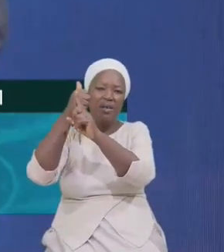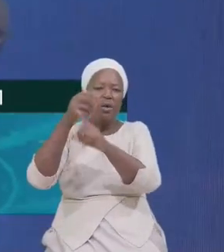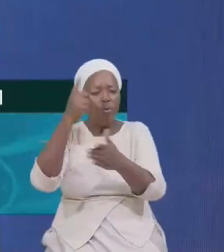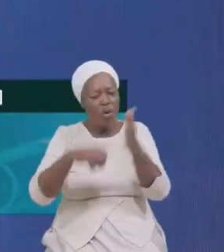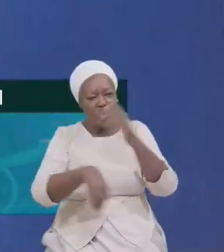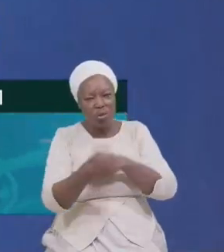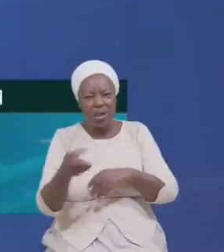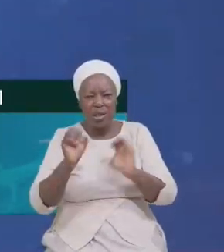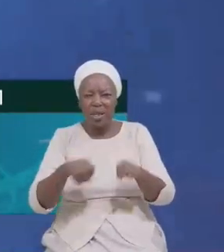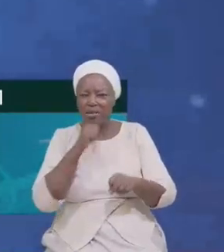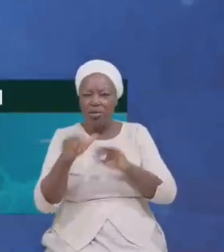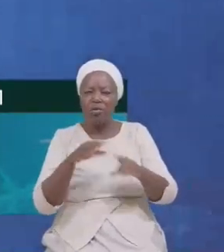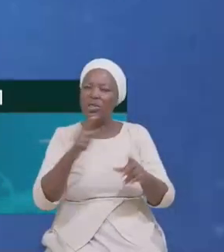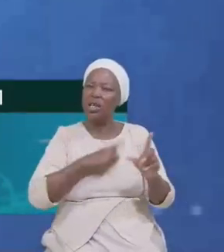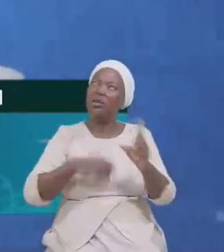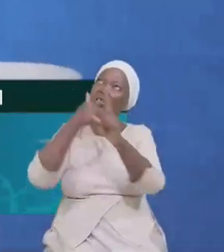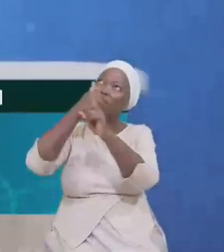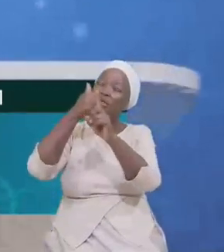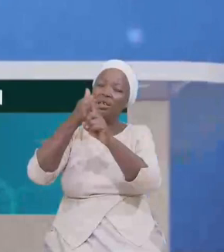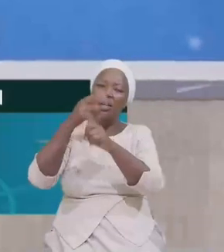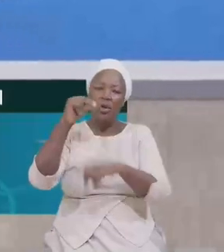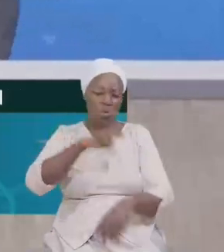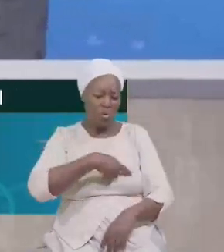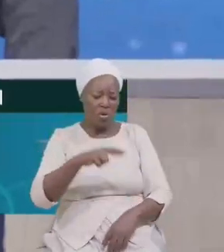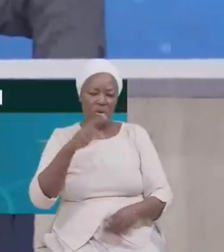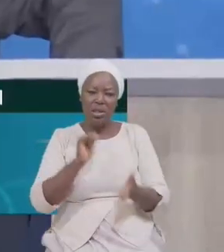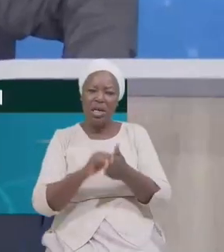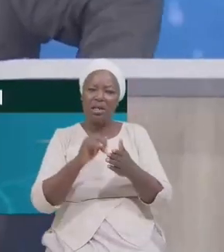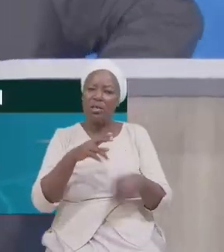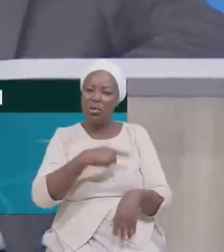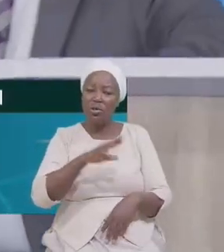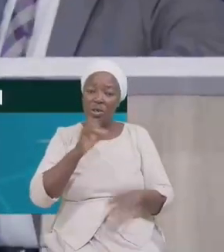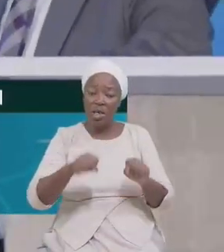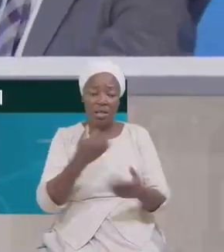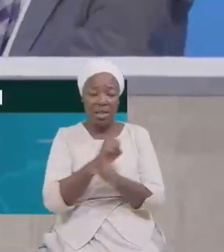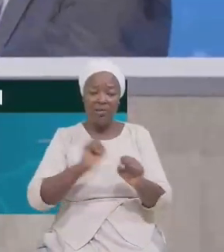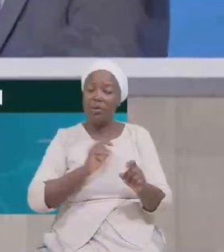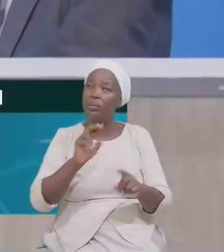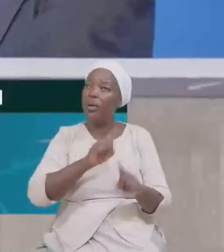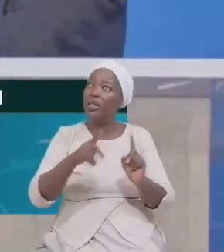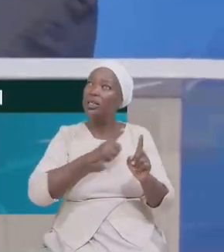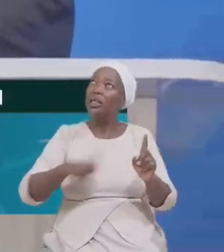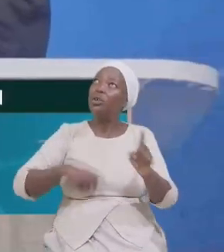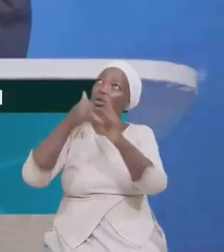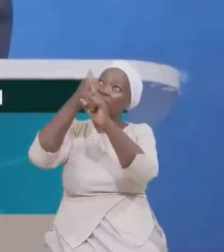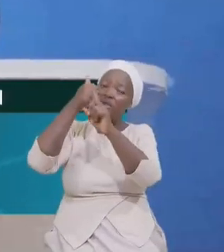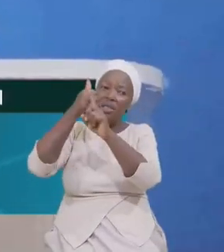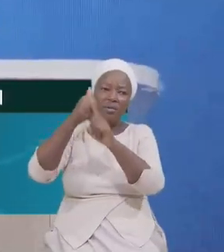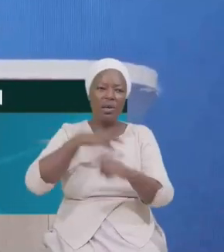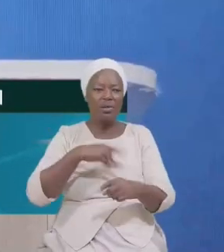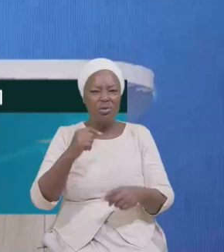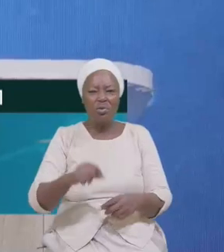pas le faire, mais le Seigneur lui-même, il n'y a aucune religion qui peut sauver, mais le Seigneur lui-même, il n'y a pas de fonction, il n'y a pas